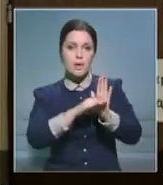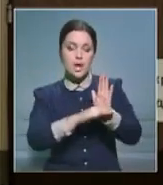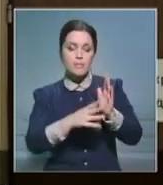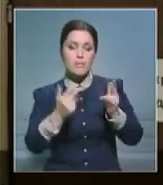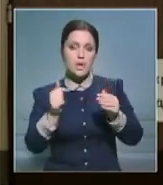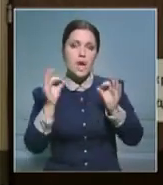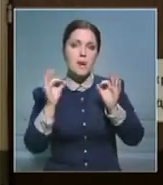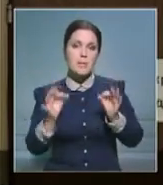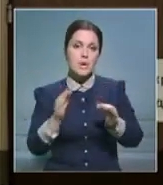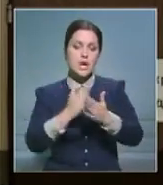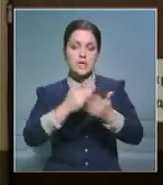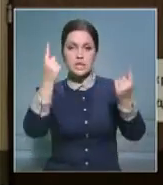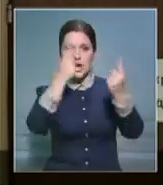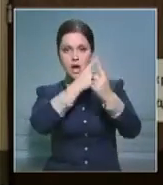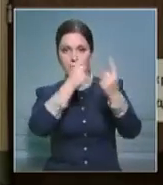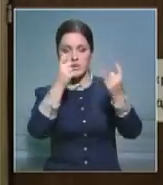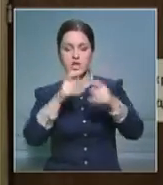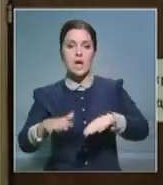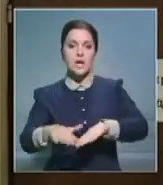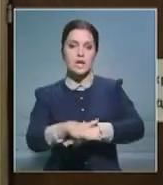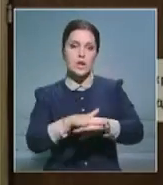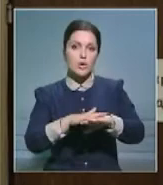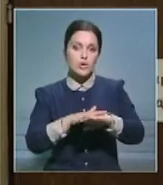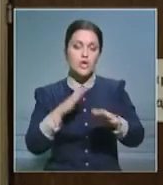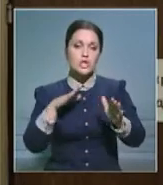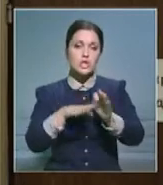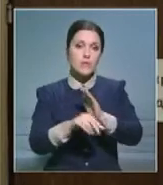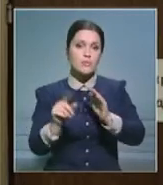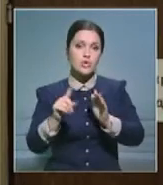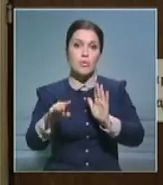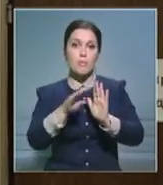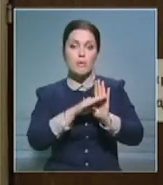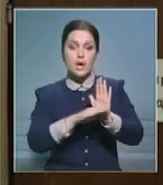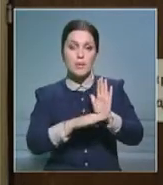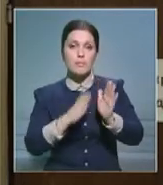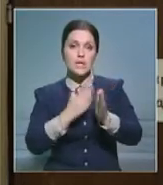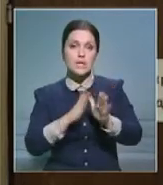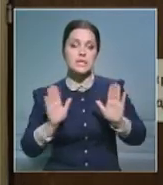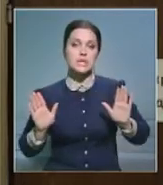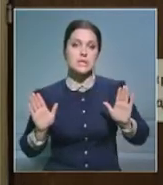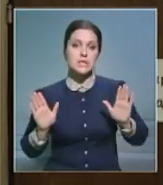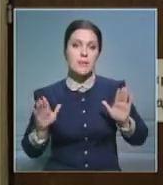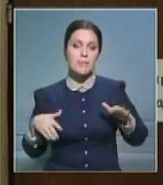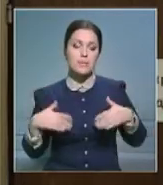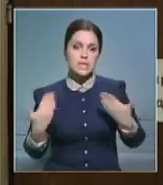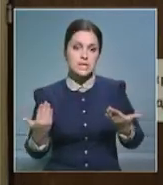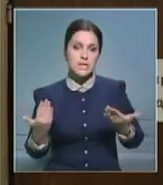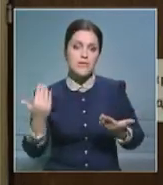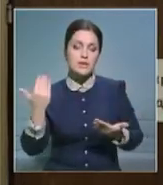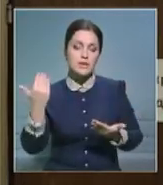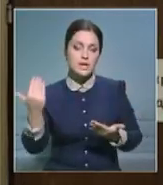положения, его обращение к народу. Считаем, что программа, представленная им на,